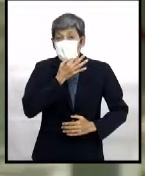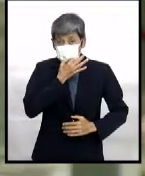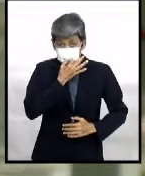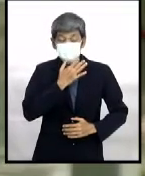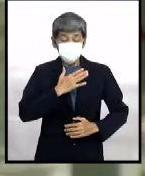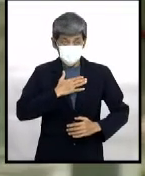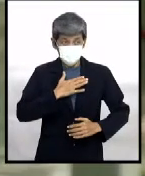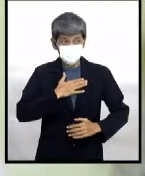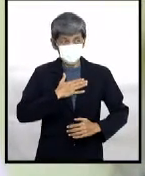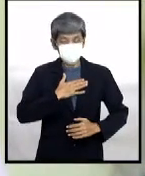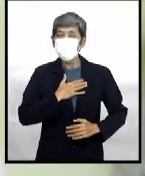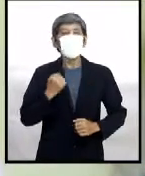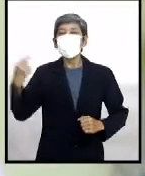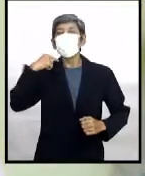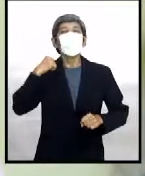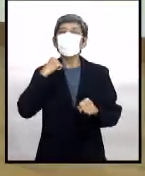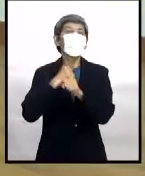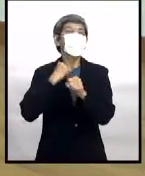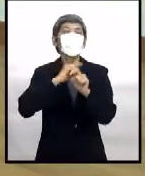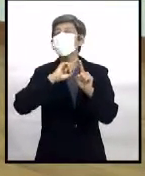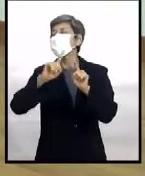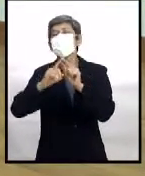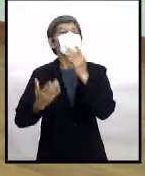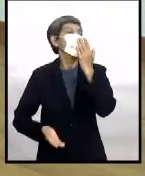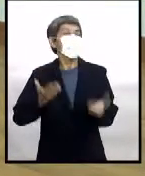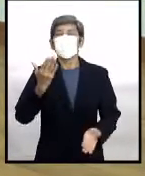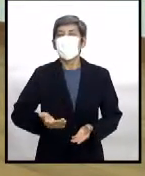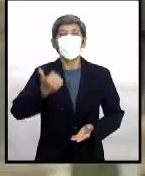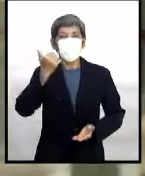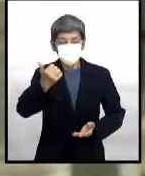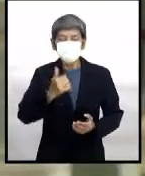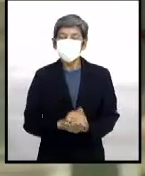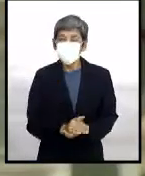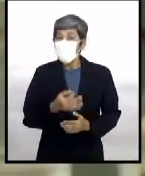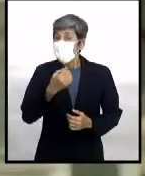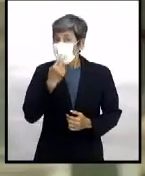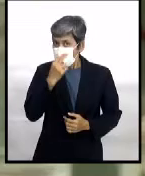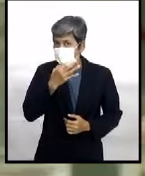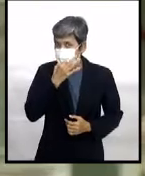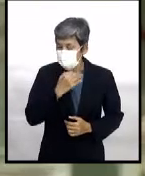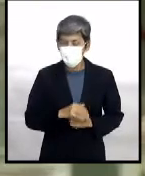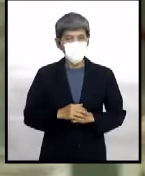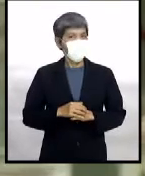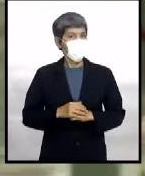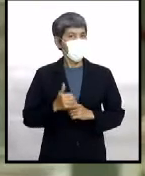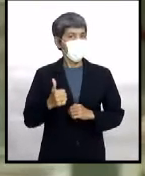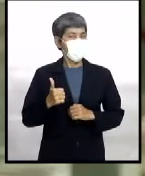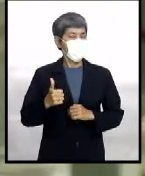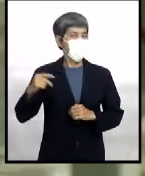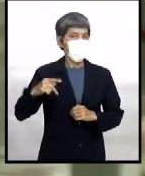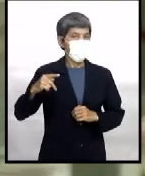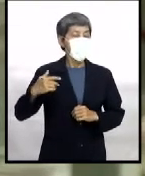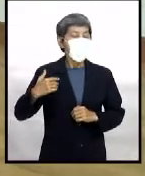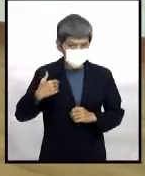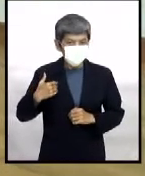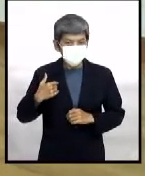ระบุแน่นอนเนี่ยรับจ้างแล้วกัน ที่รับจ้างไปทั่ว แล้วกันรับจ้างไปทั่ว แต่อีกหนึ่งอาชีพที่แบบว่าเซอร์ไพรส์มากเลย